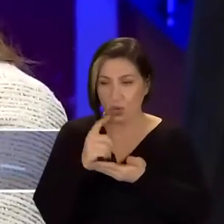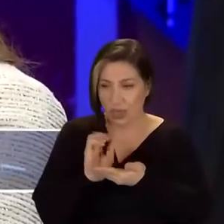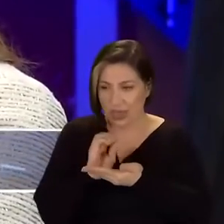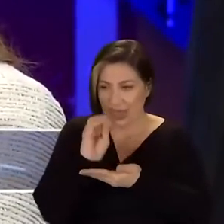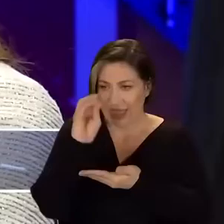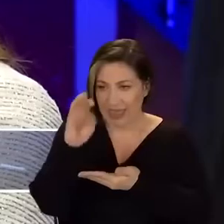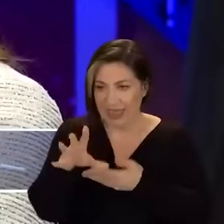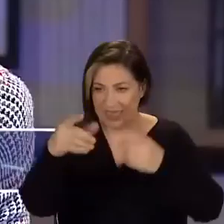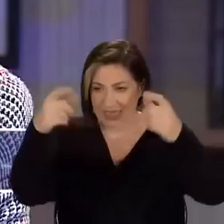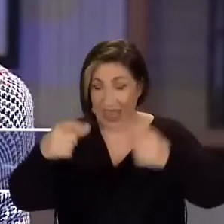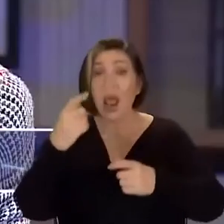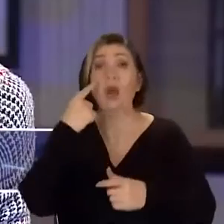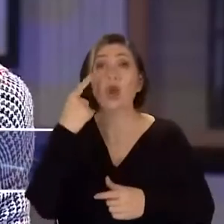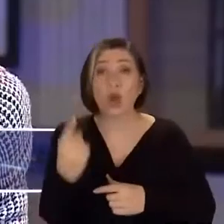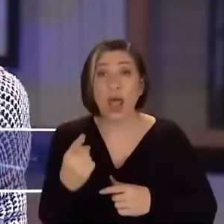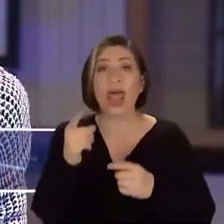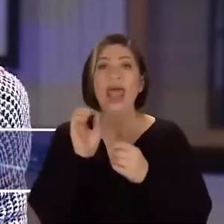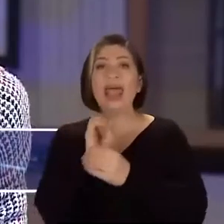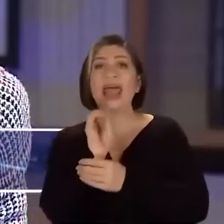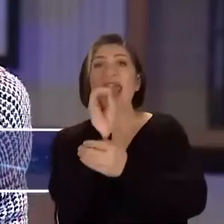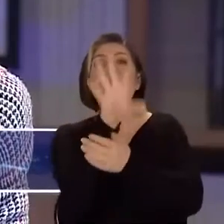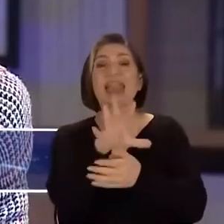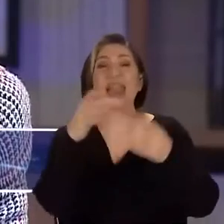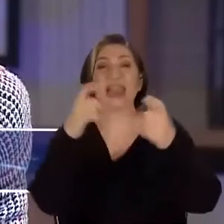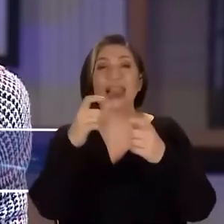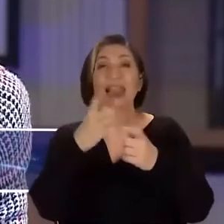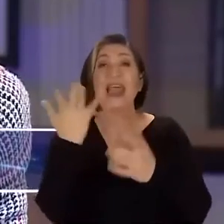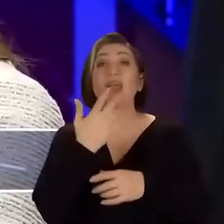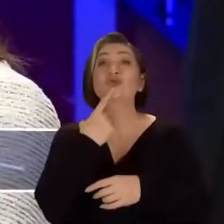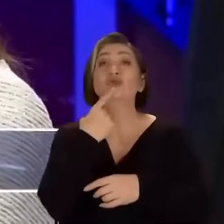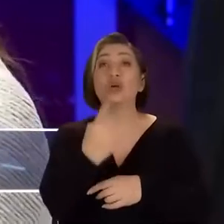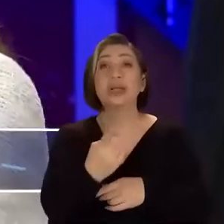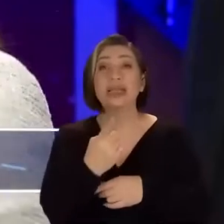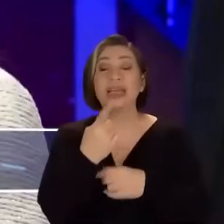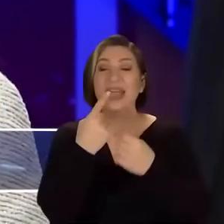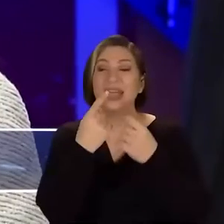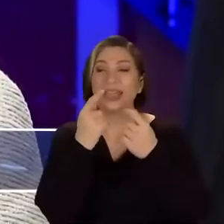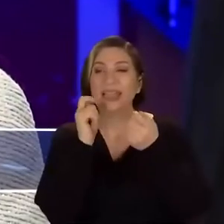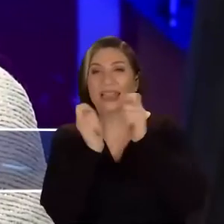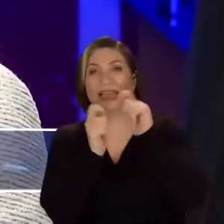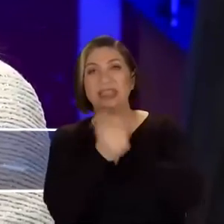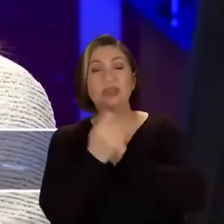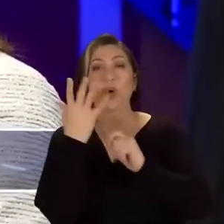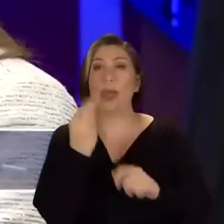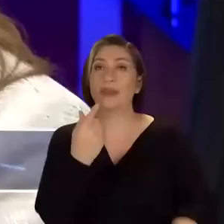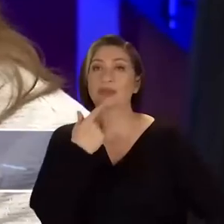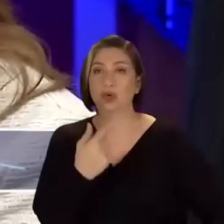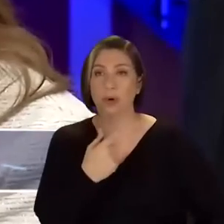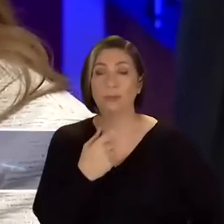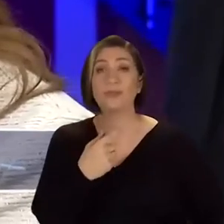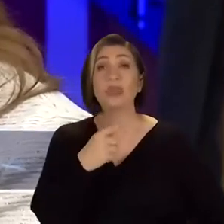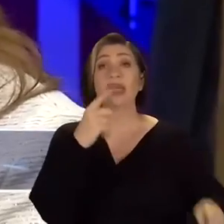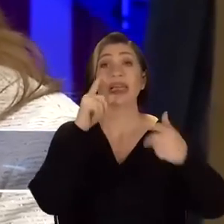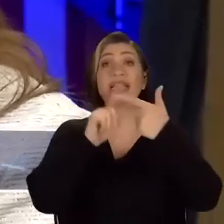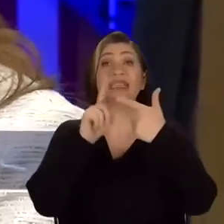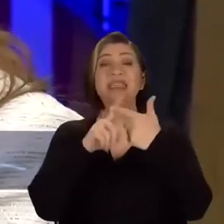ilettiğiniz mecraya göre iletildiği noktada neyi ifade ettiğine dair değişiklik gösterebilir diyor. İkincisi